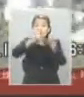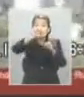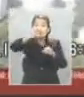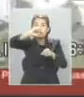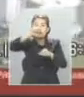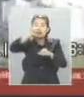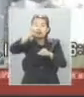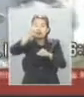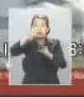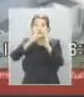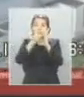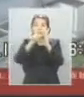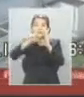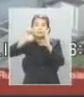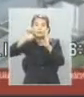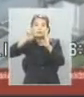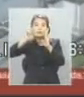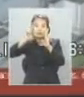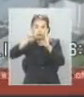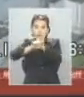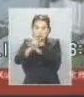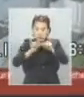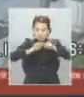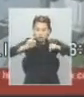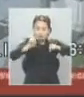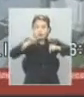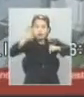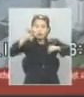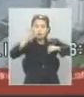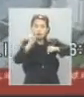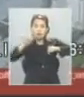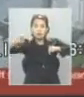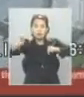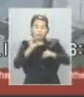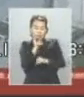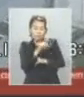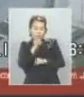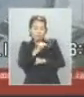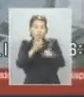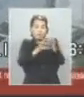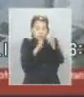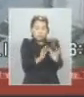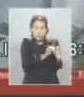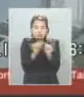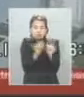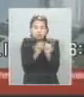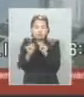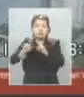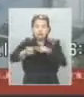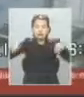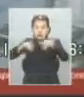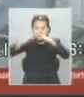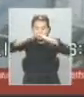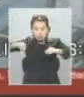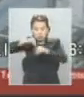ออกเฉียงเหนือประมาณ250กิโลเมตรทางการได้สั่งอพยพประชาชนที่อยู่ในรัศมี10กิโลเมตรของโรงงานนิวเคลียร์หมายเลข1